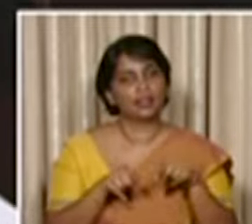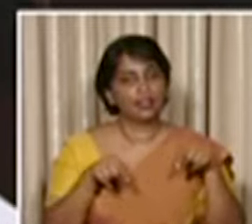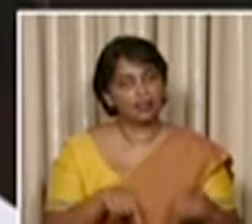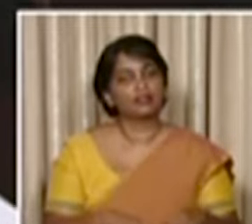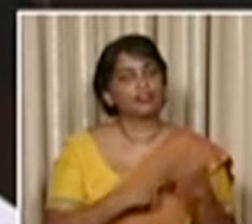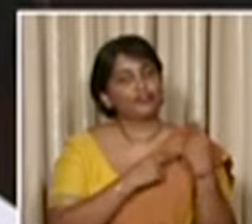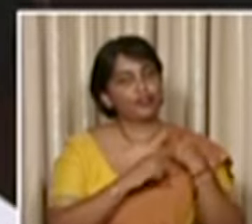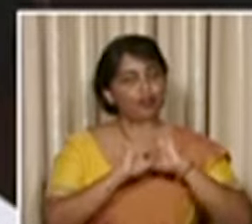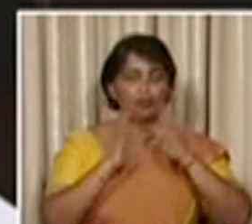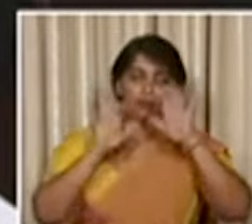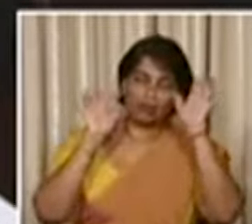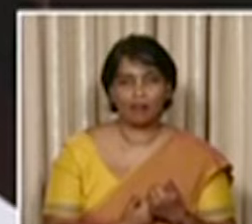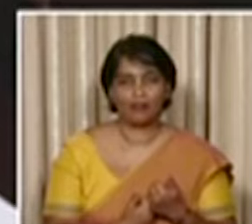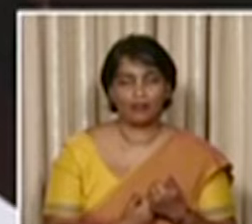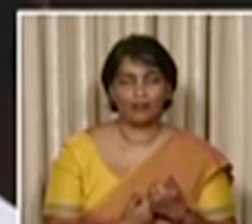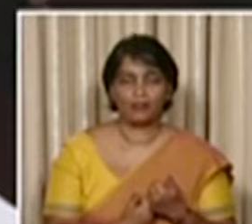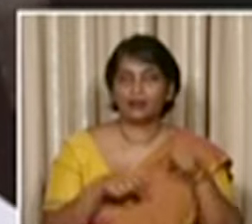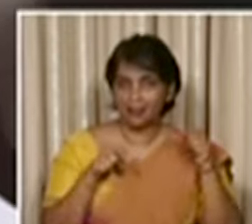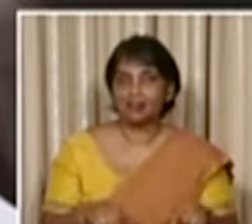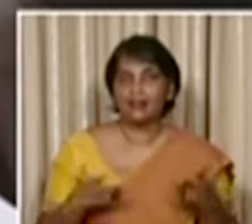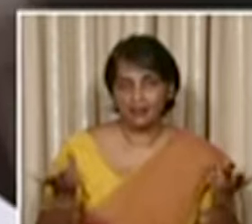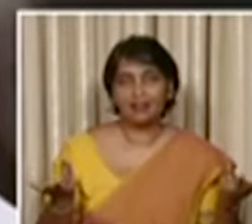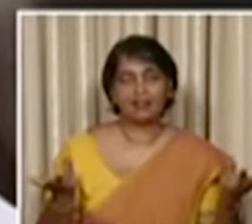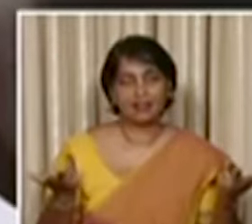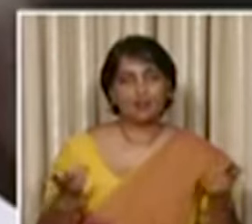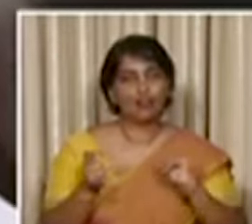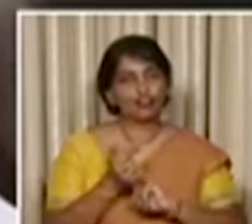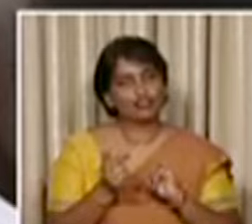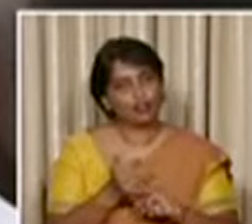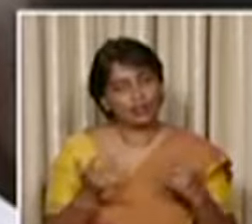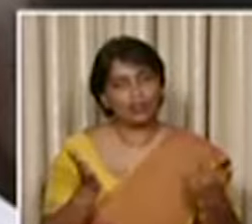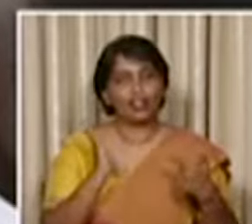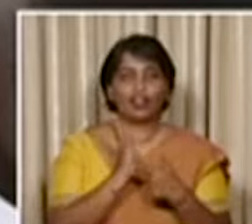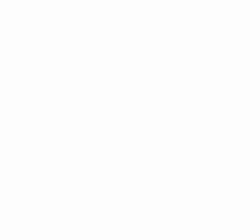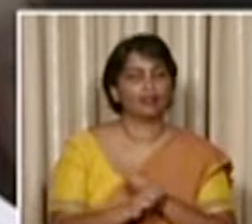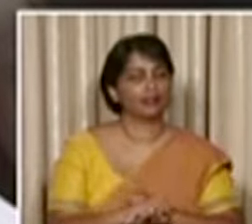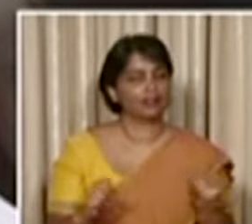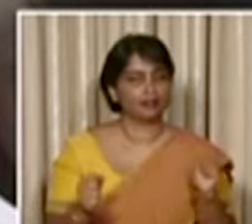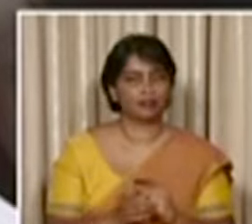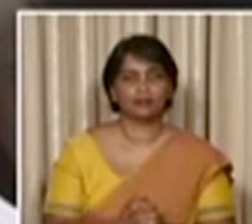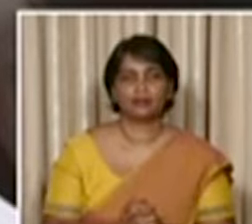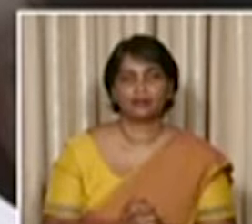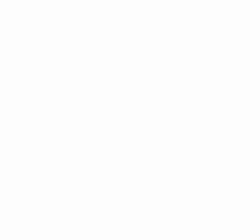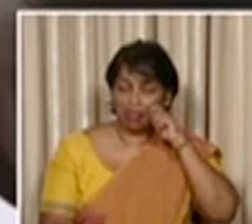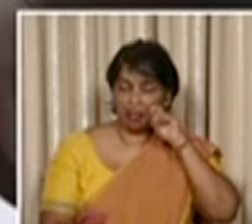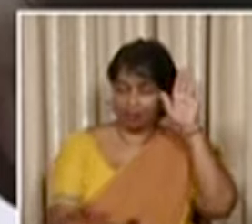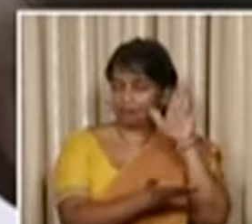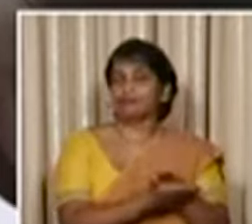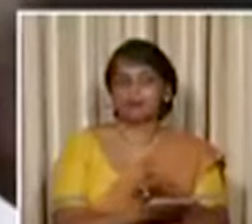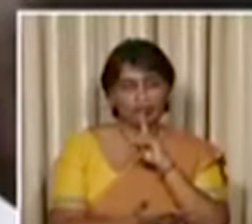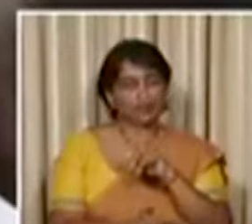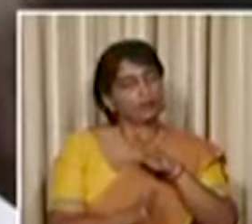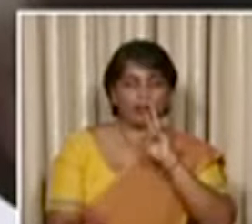තනතුරු දමලා ගහලා ගෙදර යන එක. දැන් නැහනේ සොනික්ුත් නෑ, ටොනික්ුත් නෑ, දැන් ඉන්නේ බල්ටි බල්ටි.